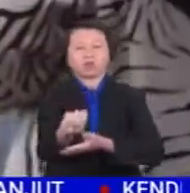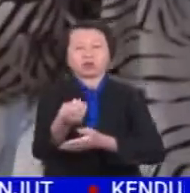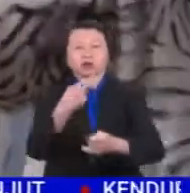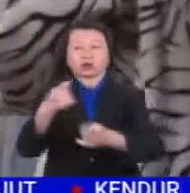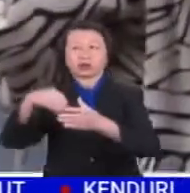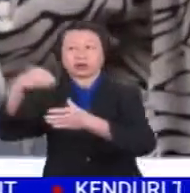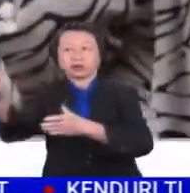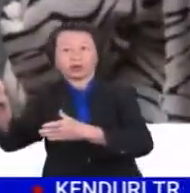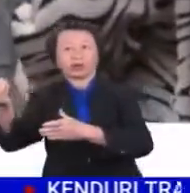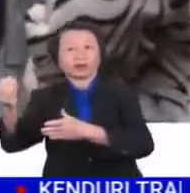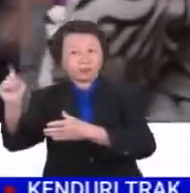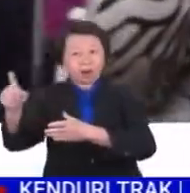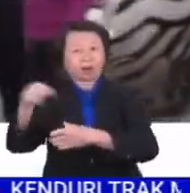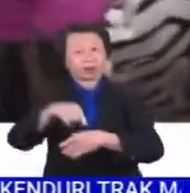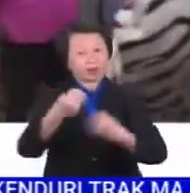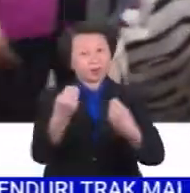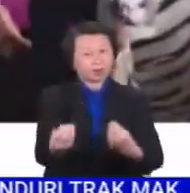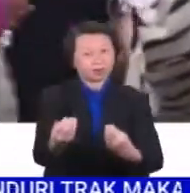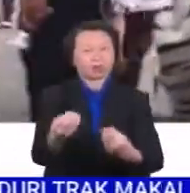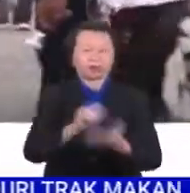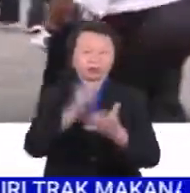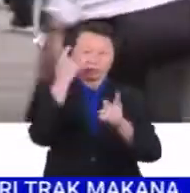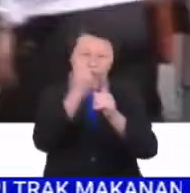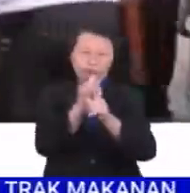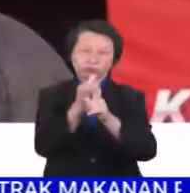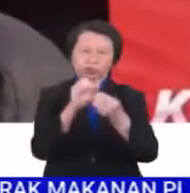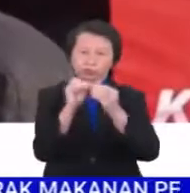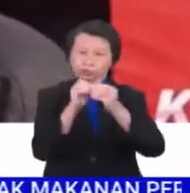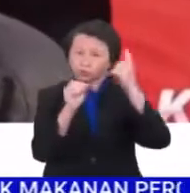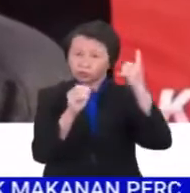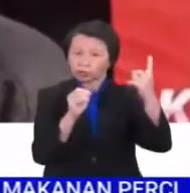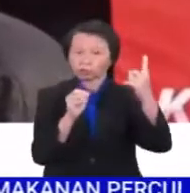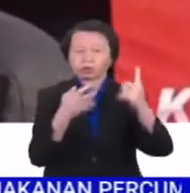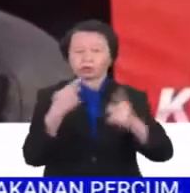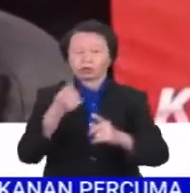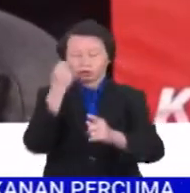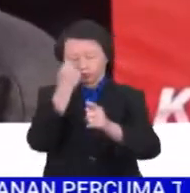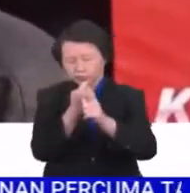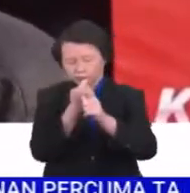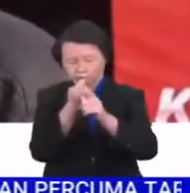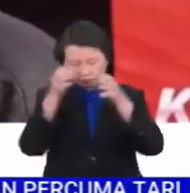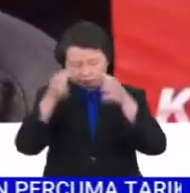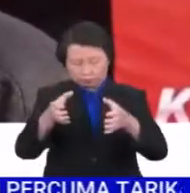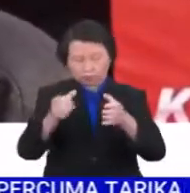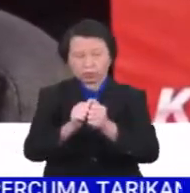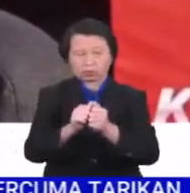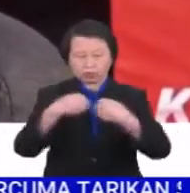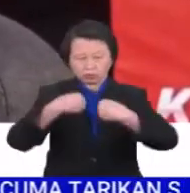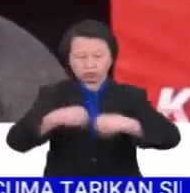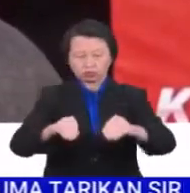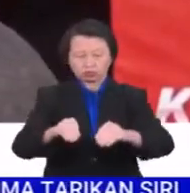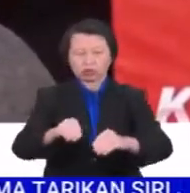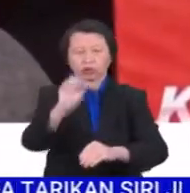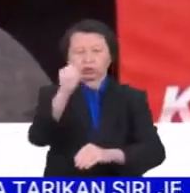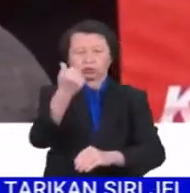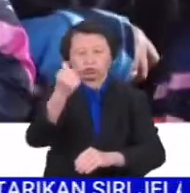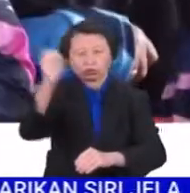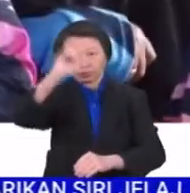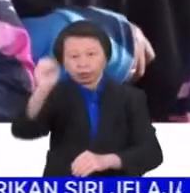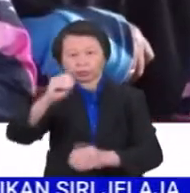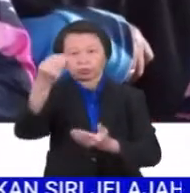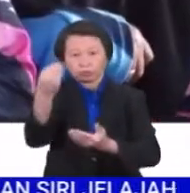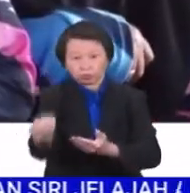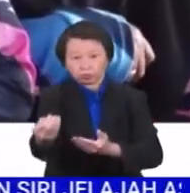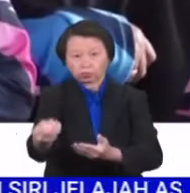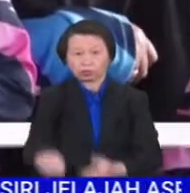pasaran. Itu kita punya tujuan utama. Jadi yang kita dah set tujuan tu di mana kita akan menjual pada harga 10% lebih rendah.